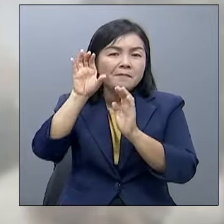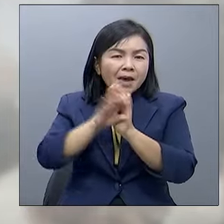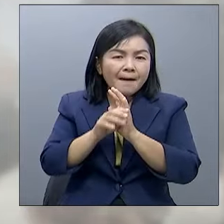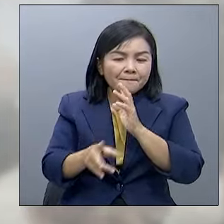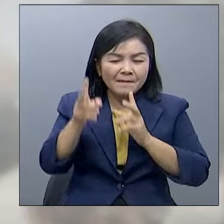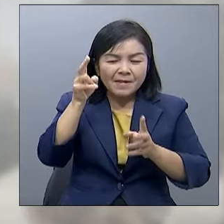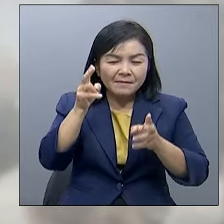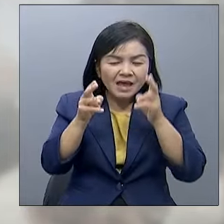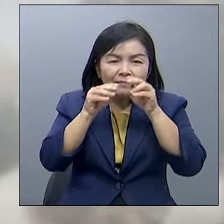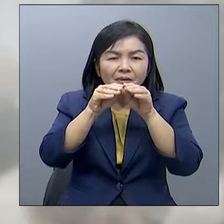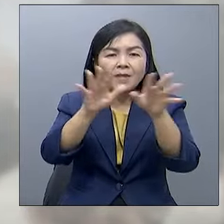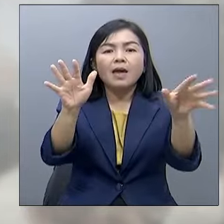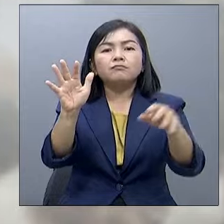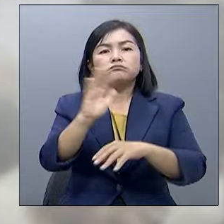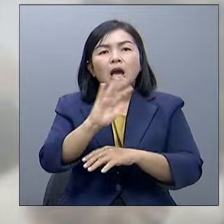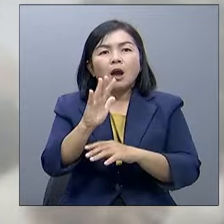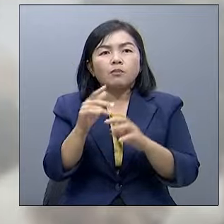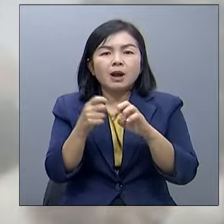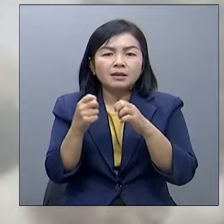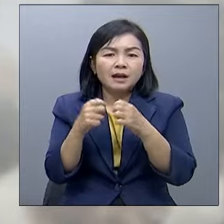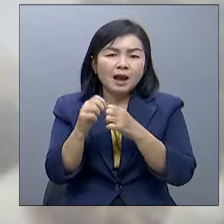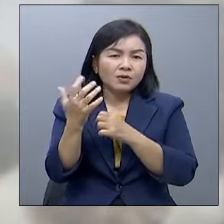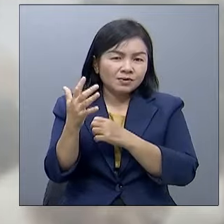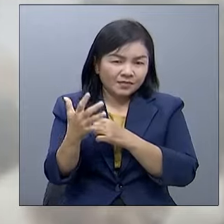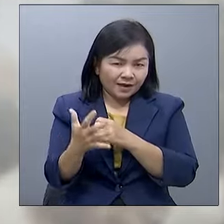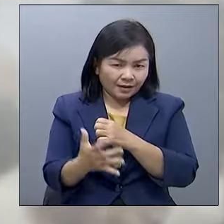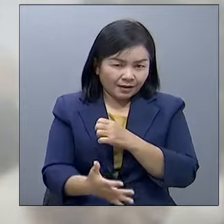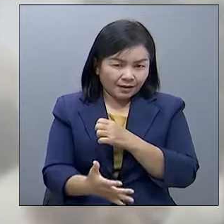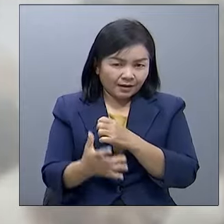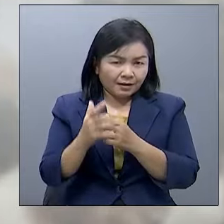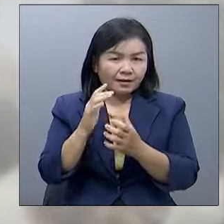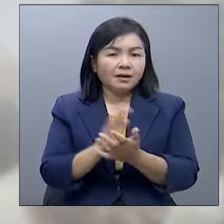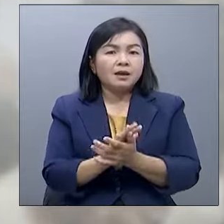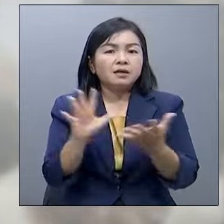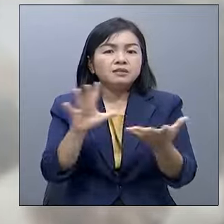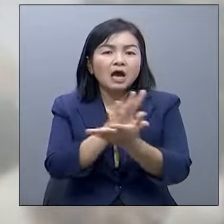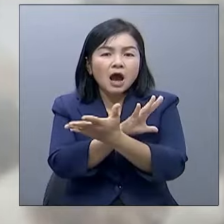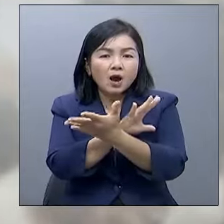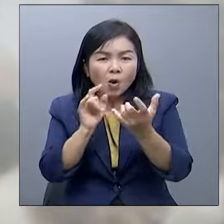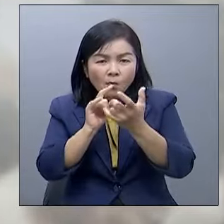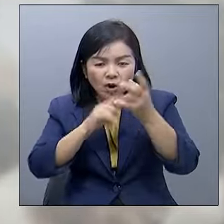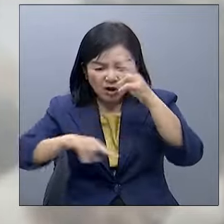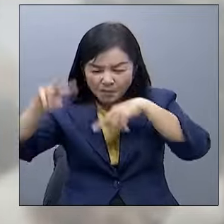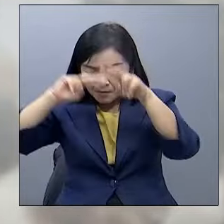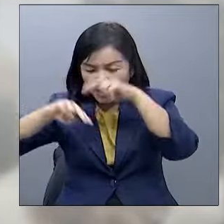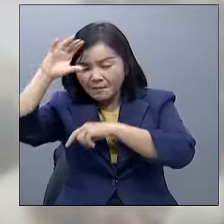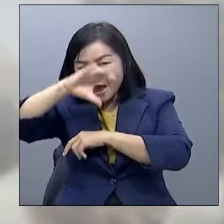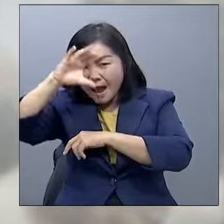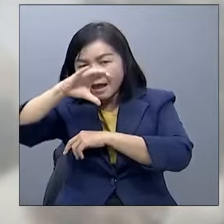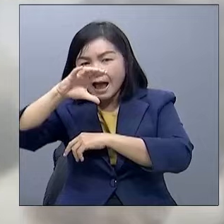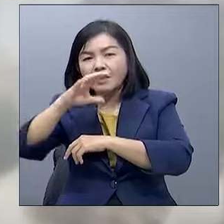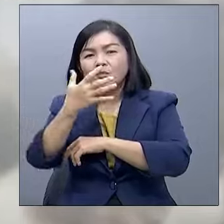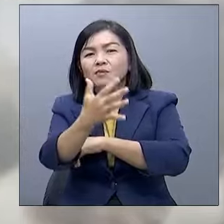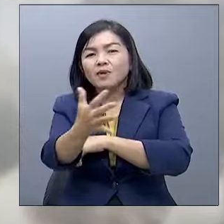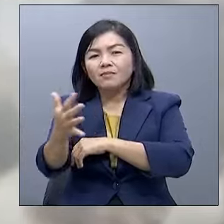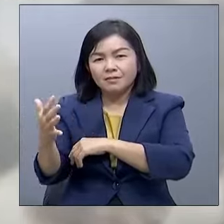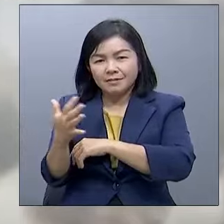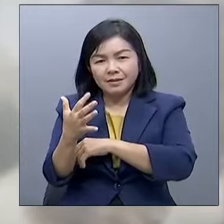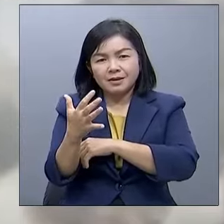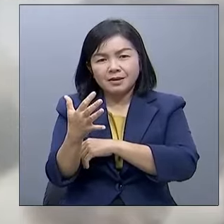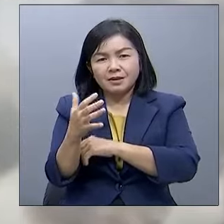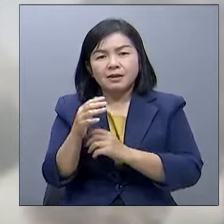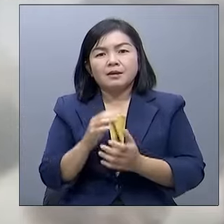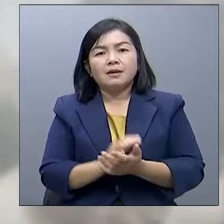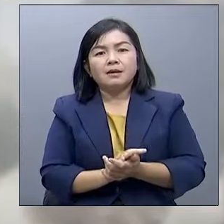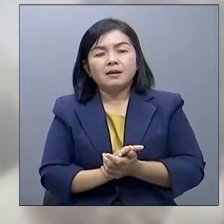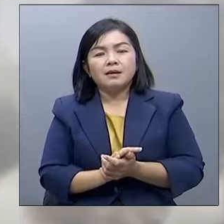ามันไม่อะไรเงี้ยมันก็น่าจะดีกว่านี้คนเราคงจะไม่ไปขุดขนาดนี้คือถามว่าองค์การพยพไหนเป็นบังคับท่านว